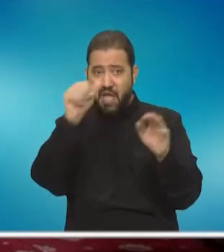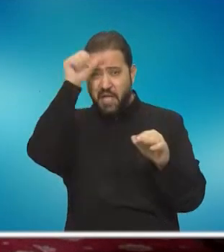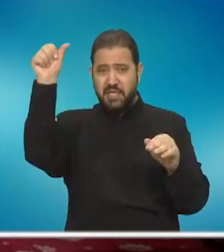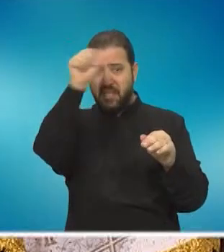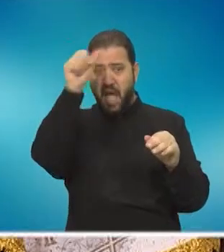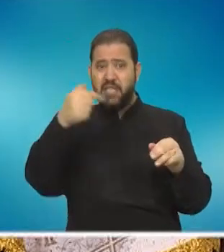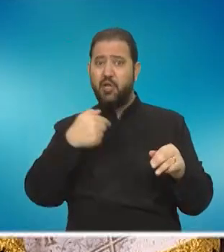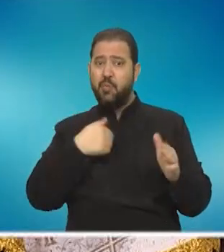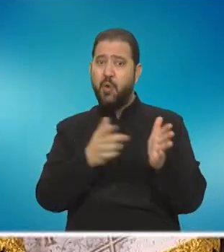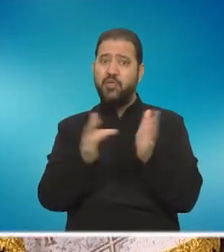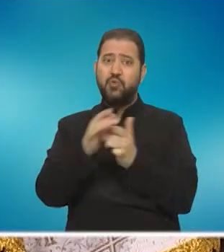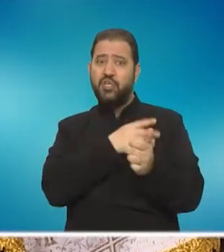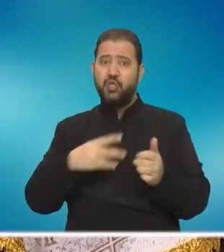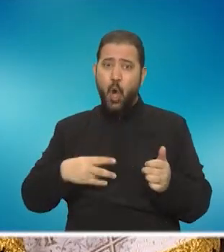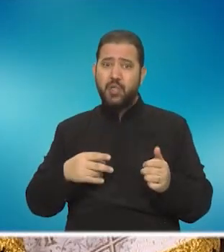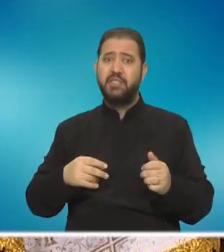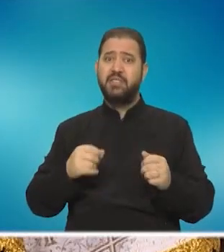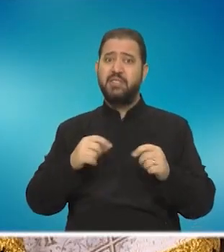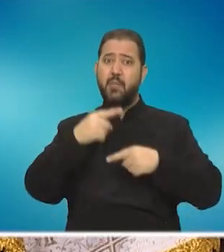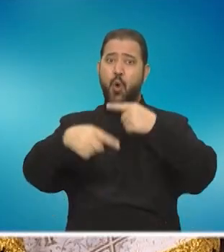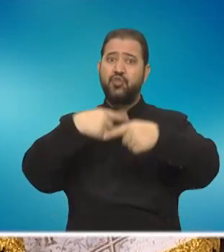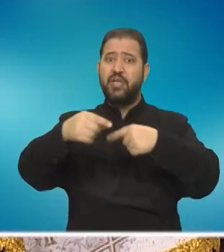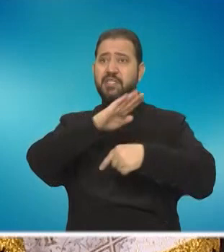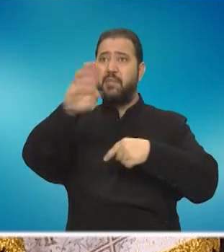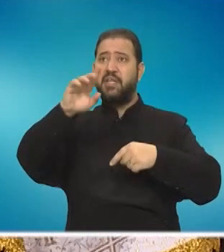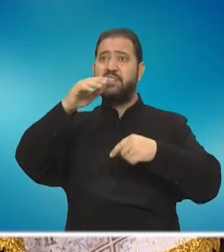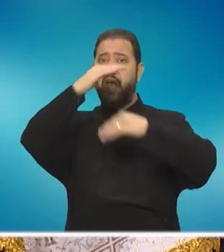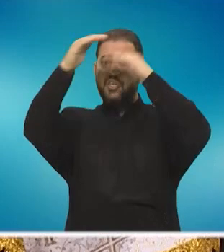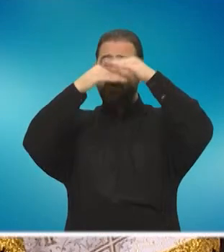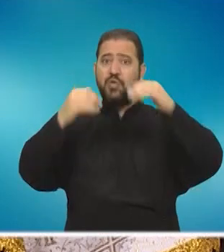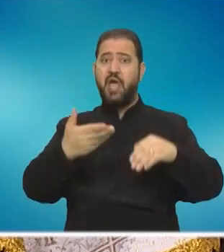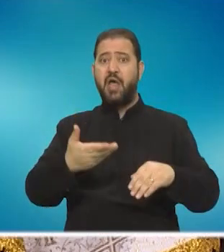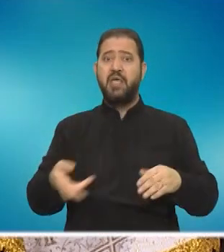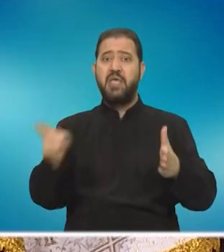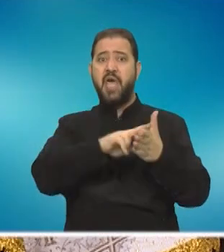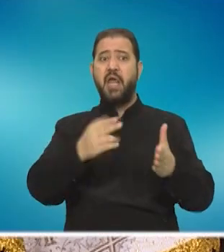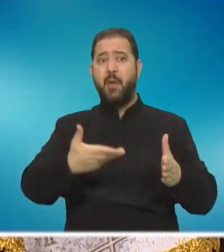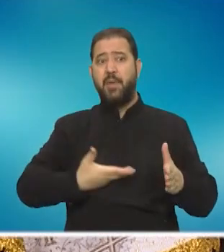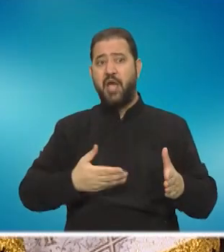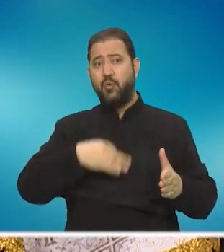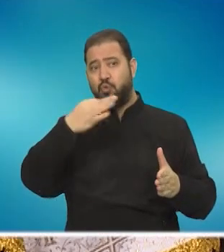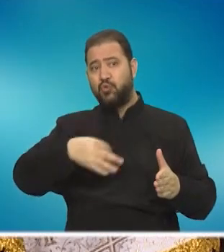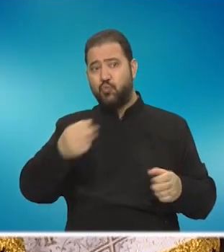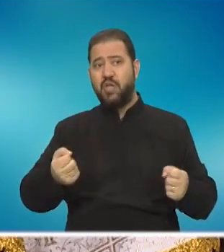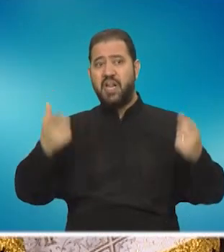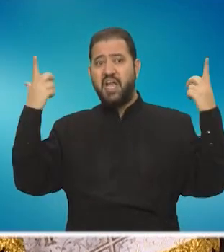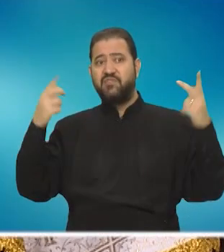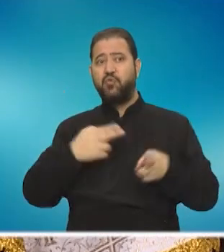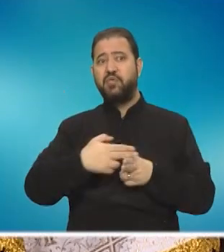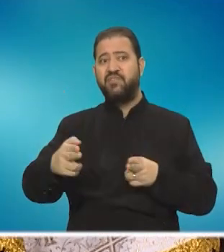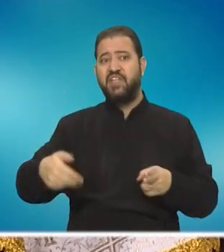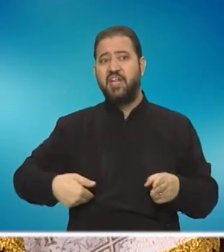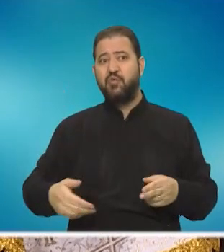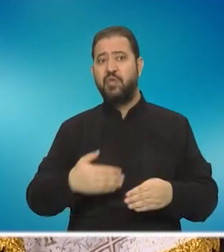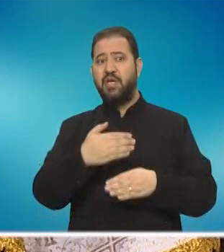Tatălui meu, de moșteniți împărăția cerurilor. Iar preotul de fiecare dată spune, după, spre finalul Sfintei